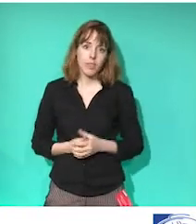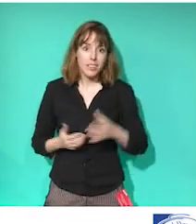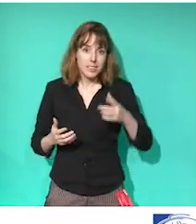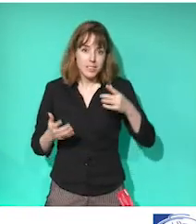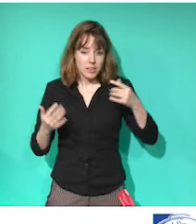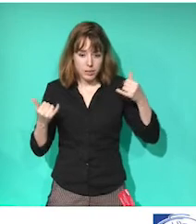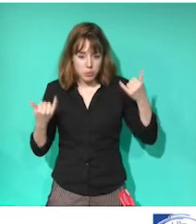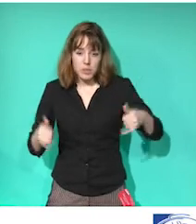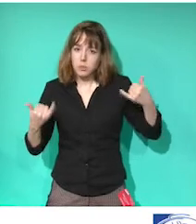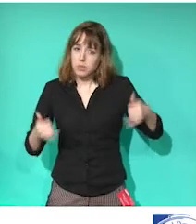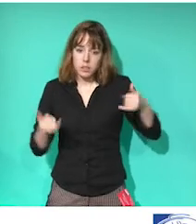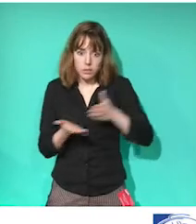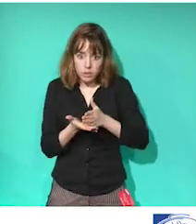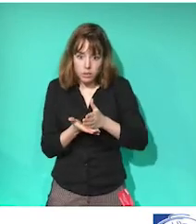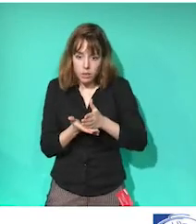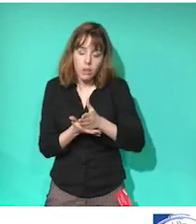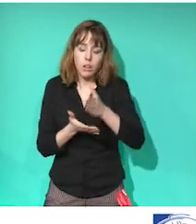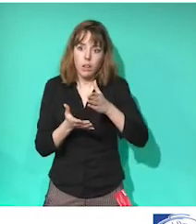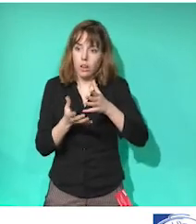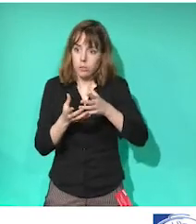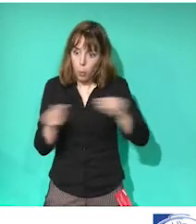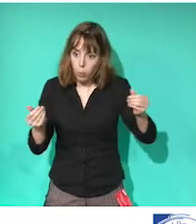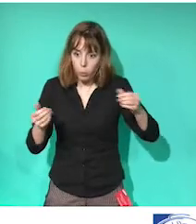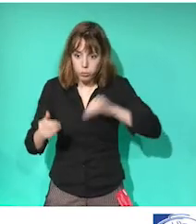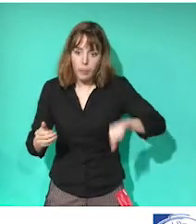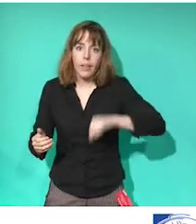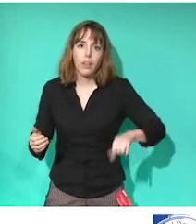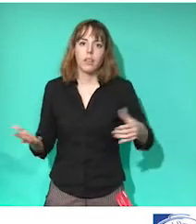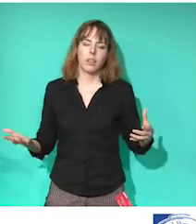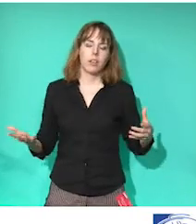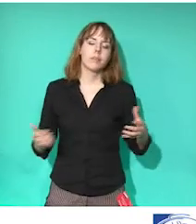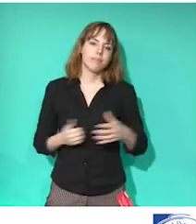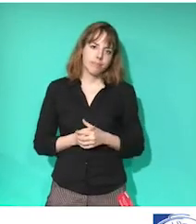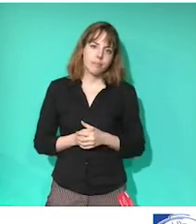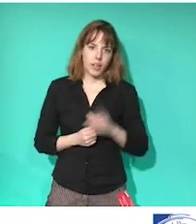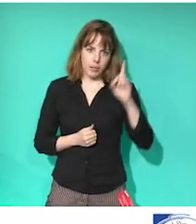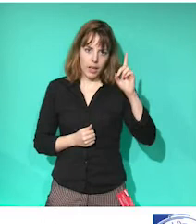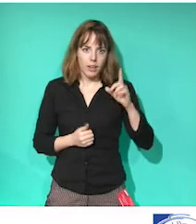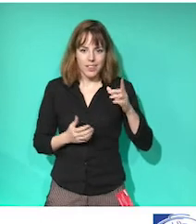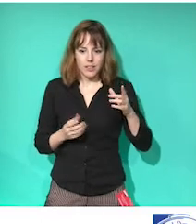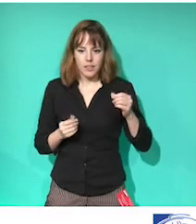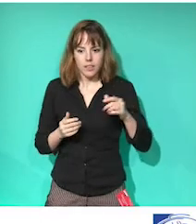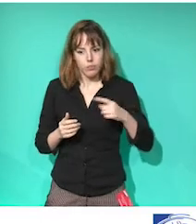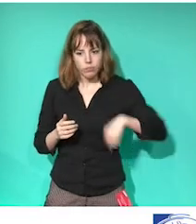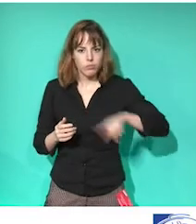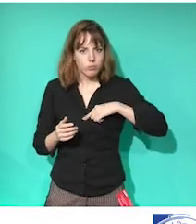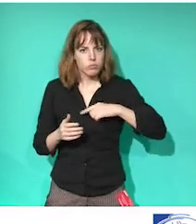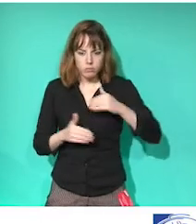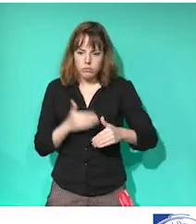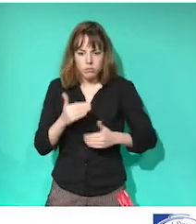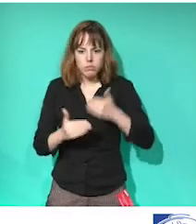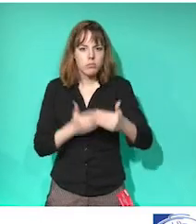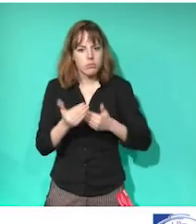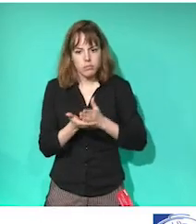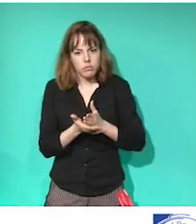fin, voilà, c'est sans fin. Mais c'est pas Sisyphe. C'est-à-dire que le rocher ne redescend pas. Nous montons marche par